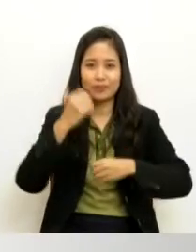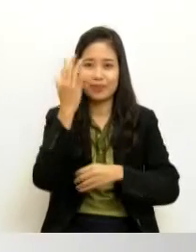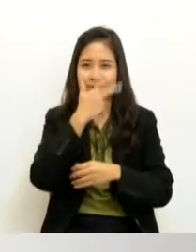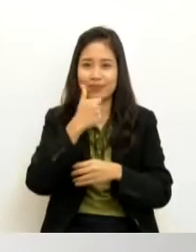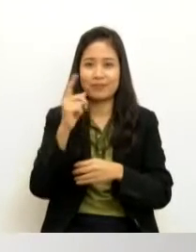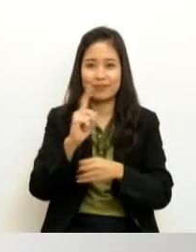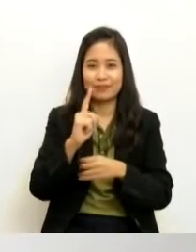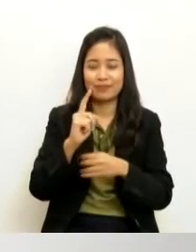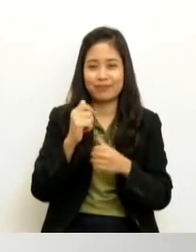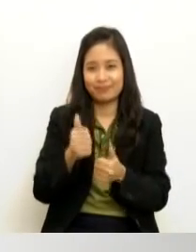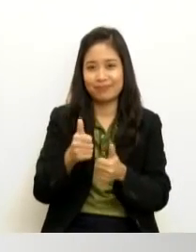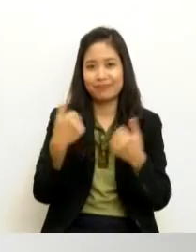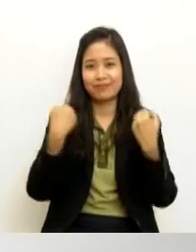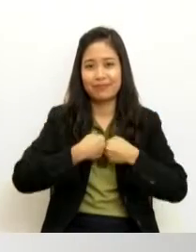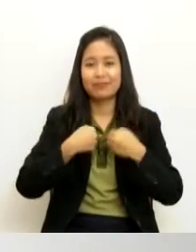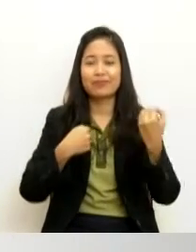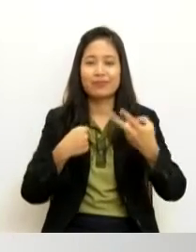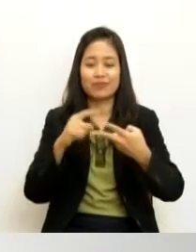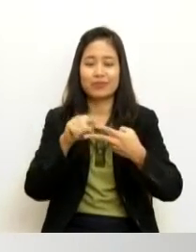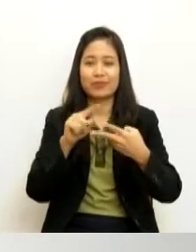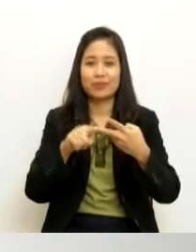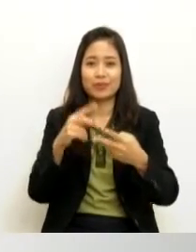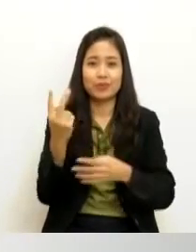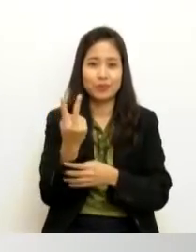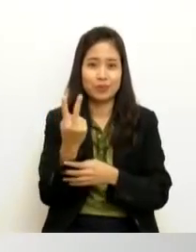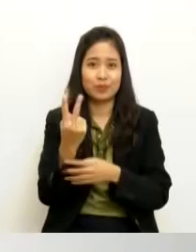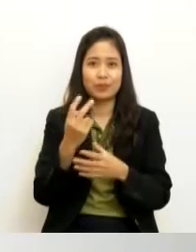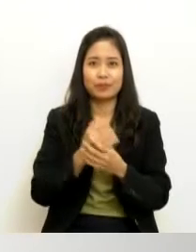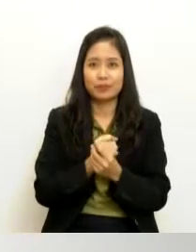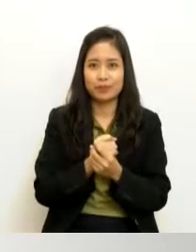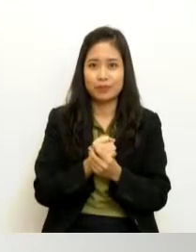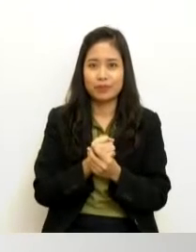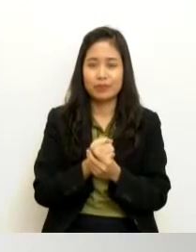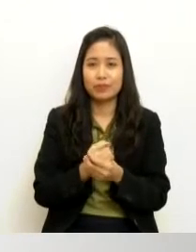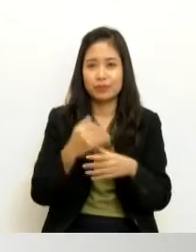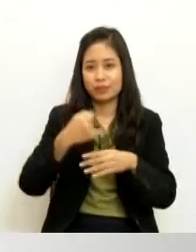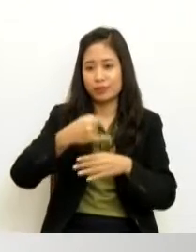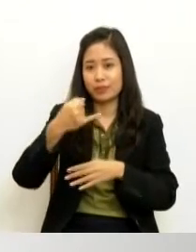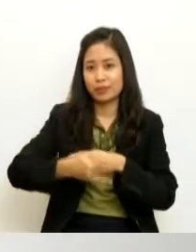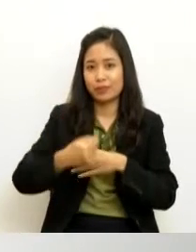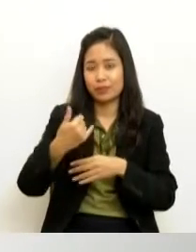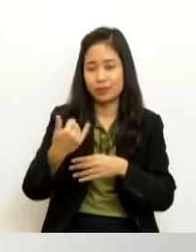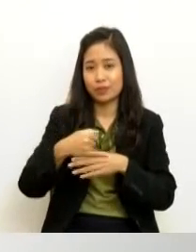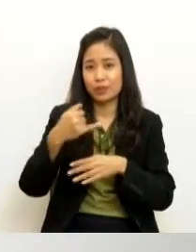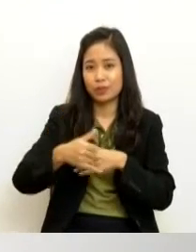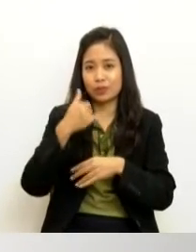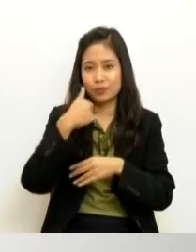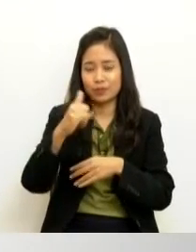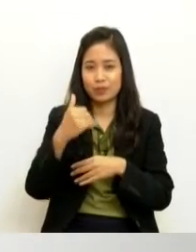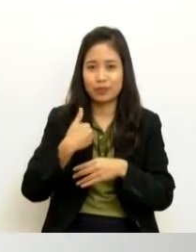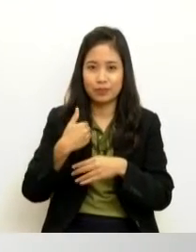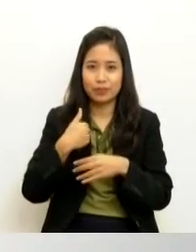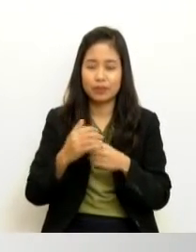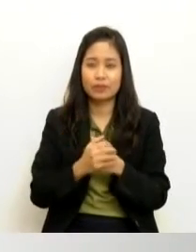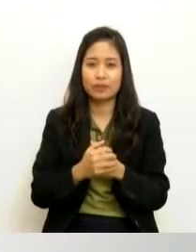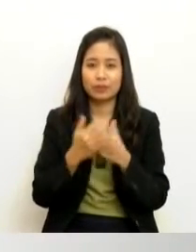รายการได้เลยสัปดาห์ละ2ท่านนะคะเราจะปิดรับรูปของท่านหลังจากจบรายการผู้เช้าข่าวสปทนะคะมาจนถึงช่ว